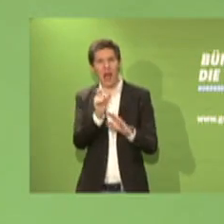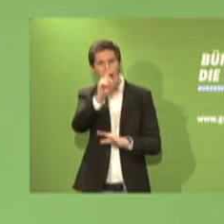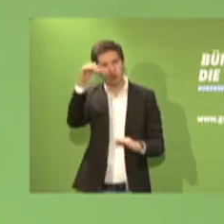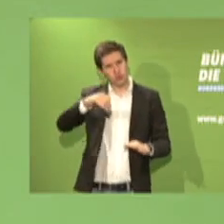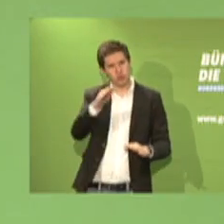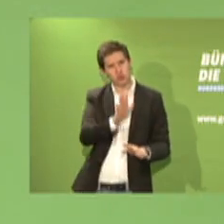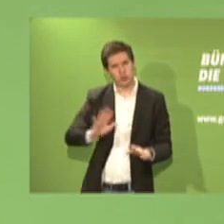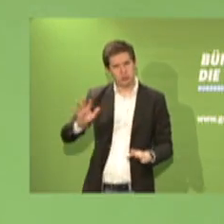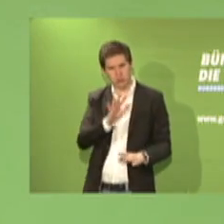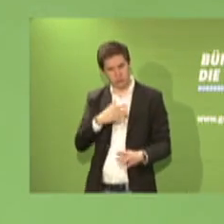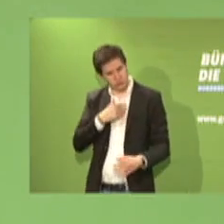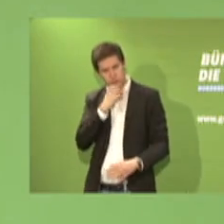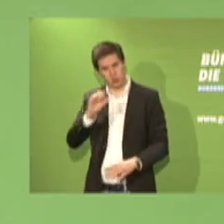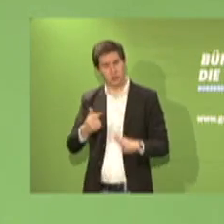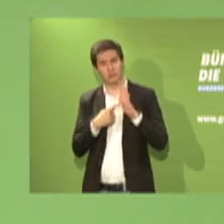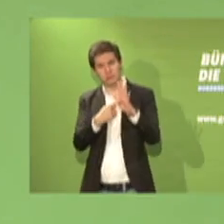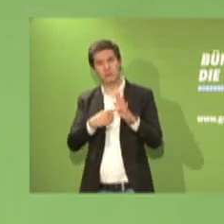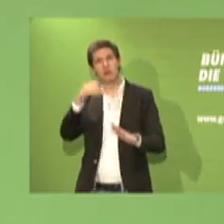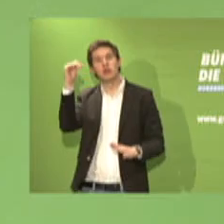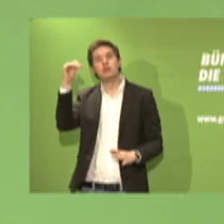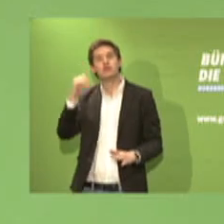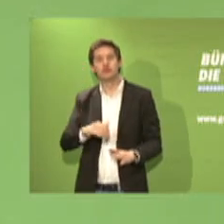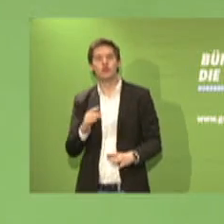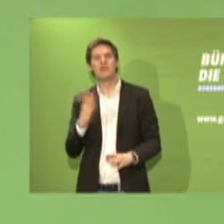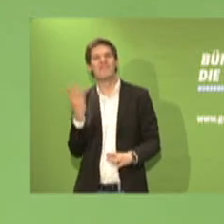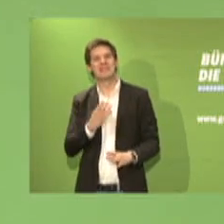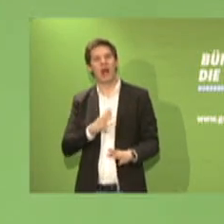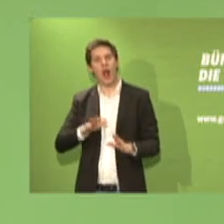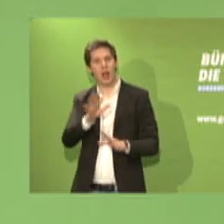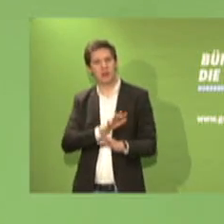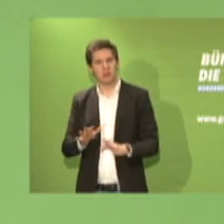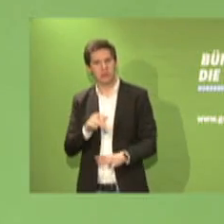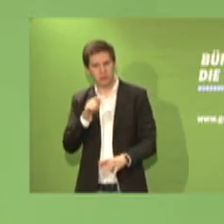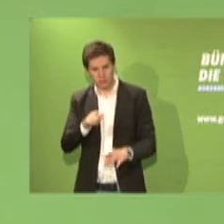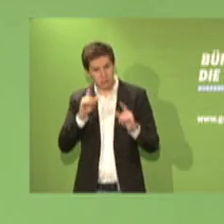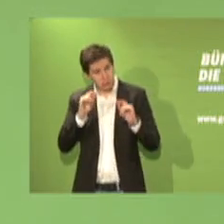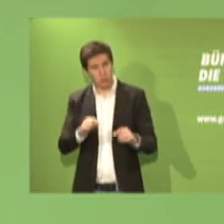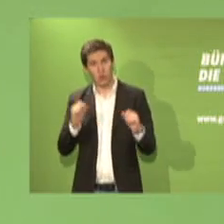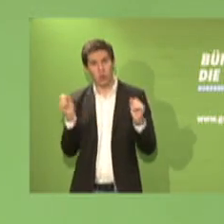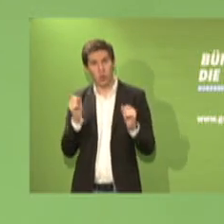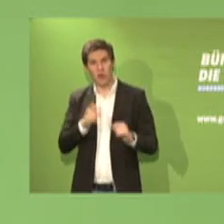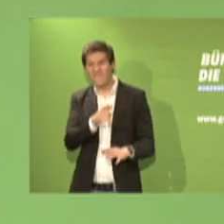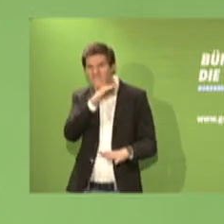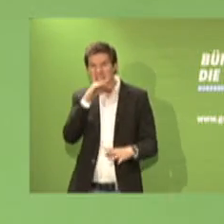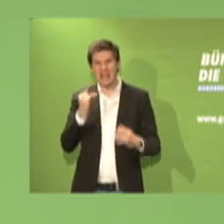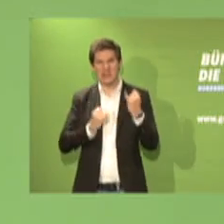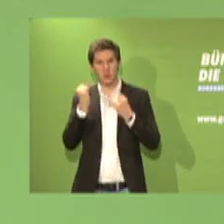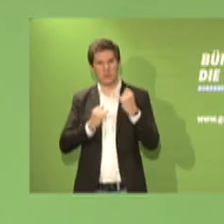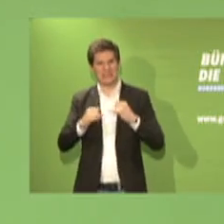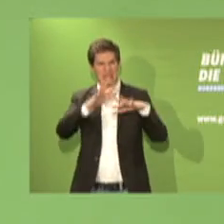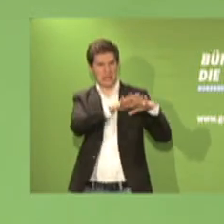hinweisen, an dem Beispiel von Südwestfalen als Region, dass es die Region mit der höchsten Industriedichte in Nordrhein-Westfalen